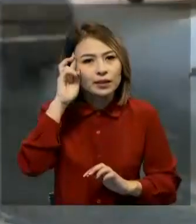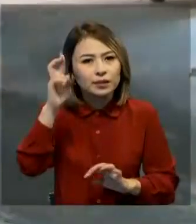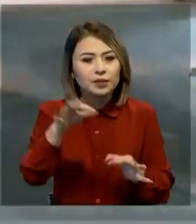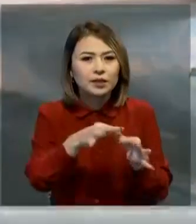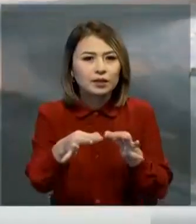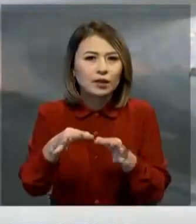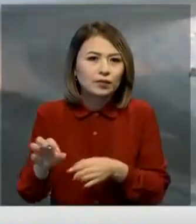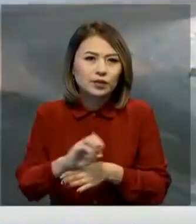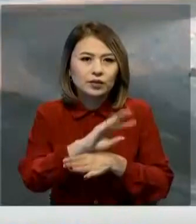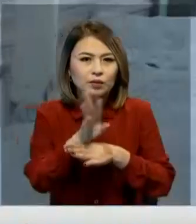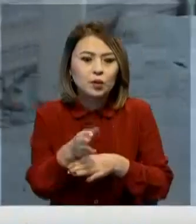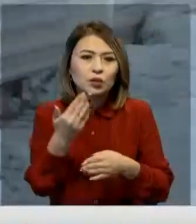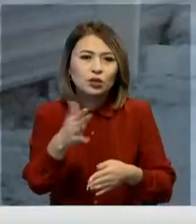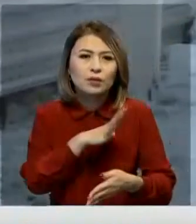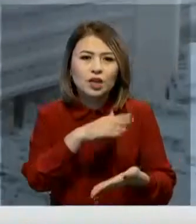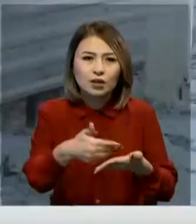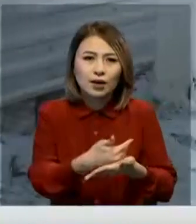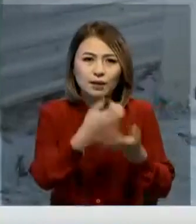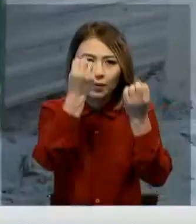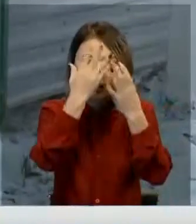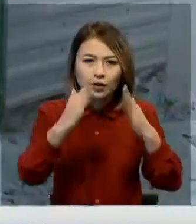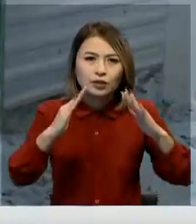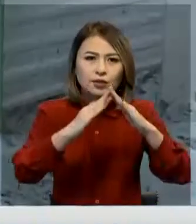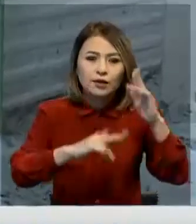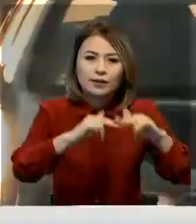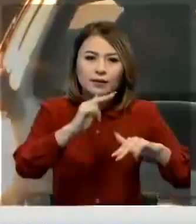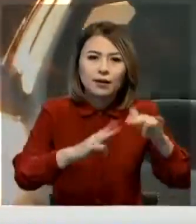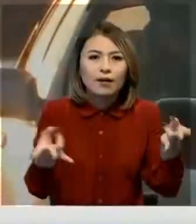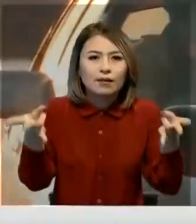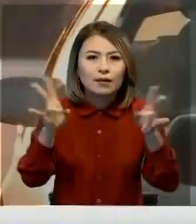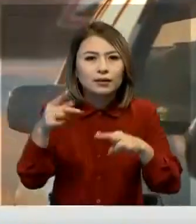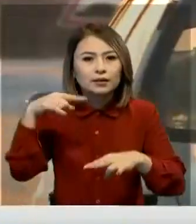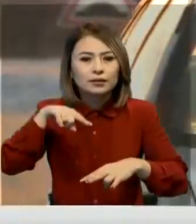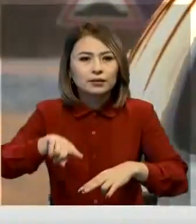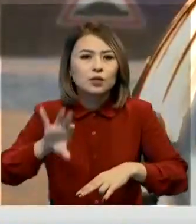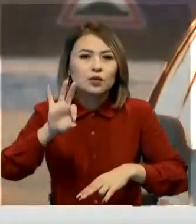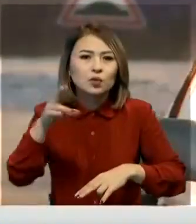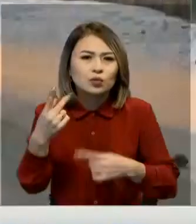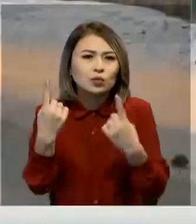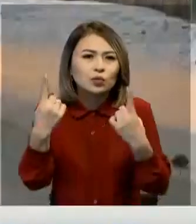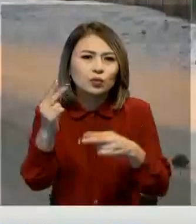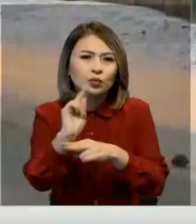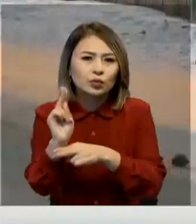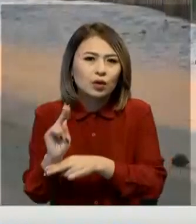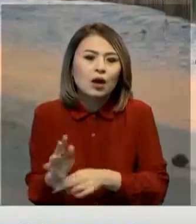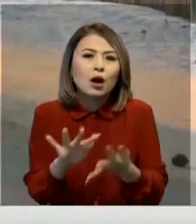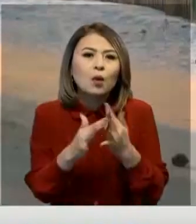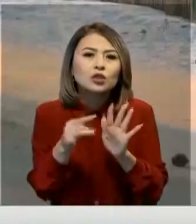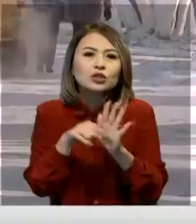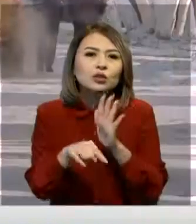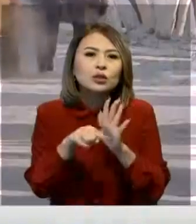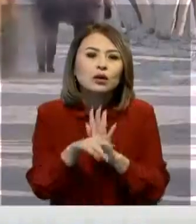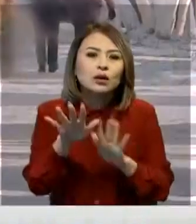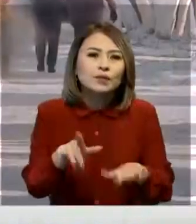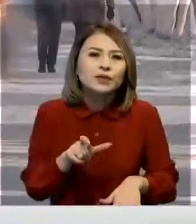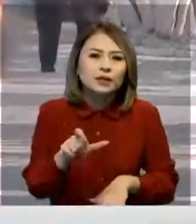32 елді мекенді қамтиды. Біреуінде жаңадан мәдениет үйі салынса, қалғандарында әлеуметтік нысандары күрделі жөндеуден өткізді. Ауыл ішілік